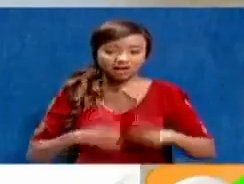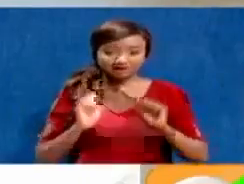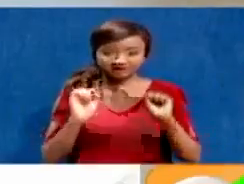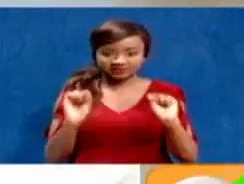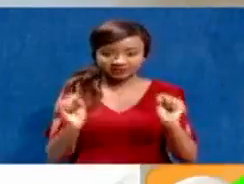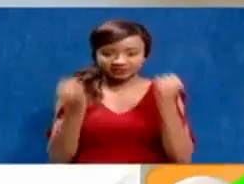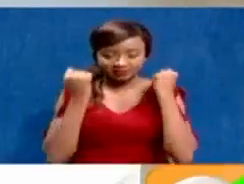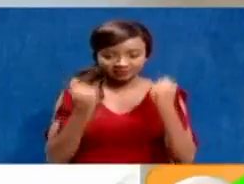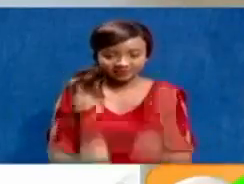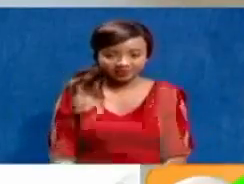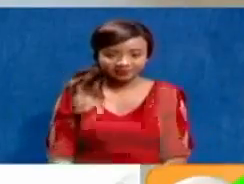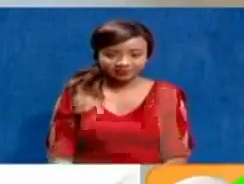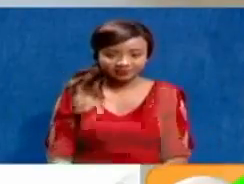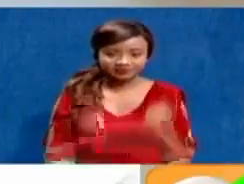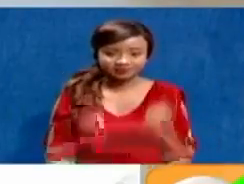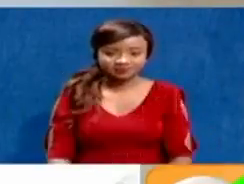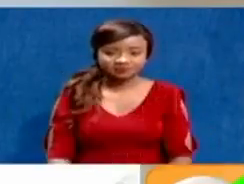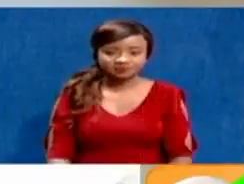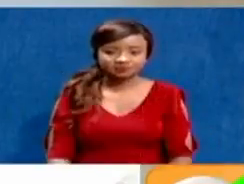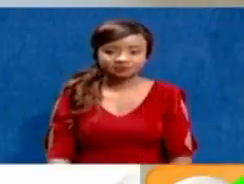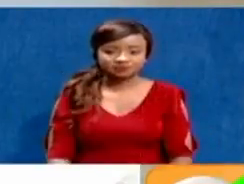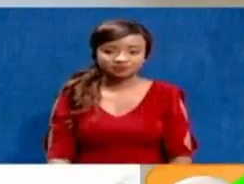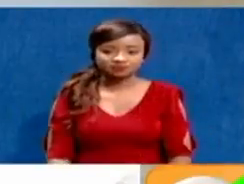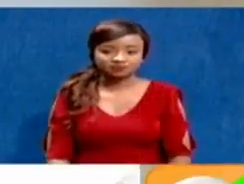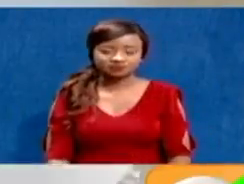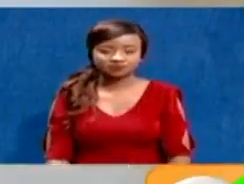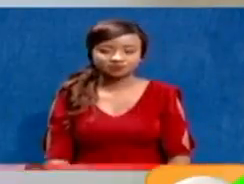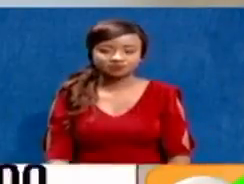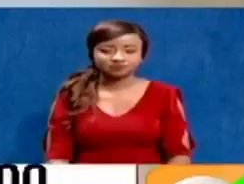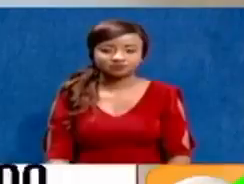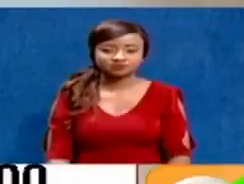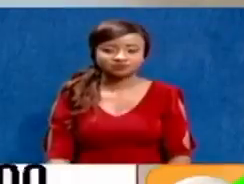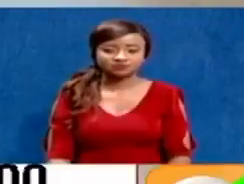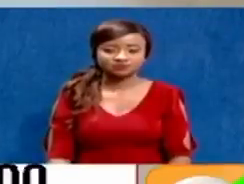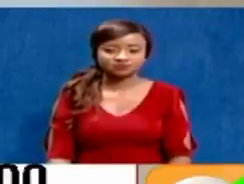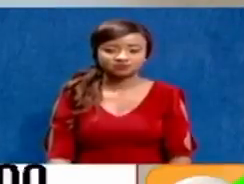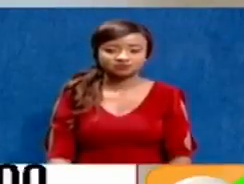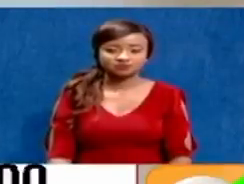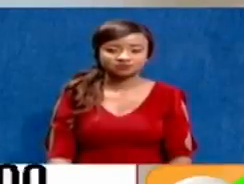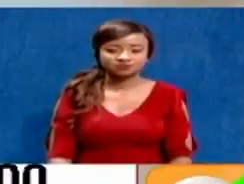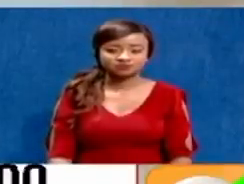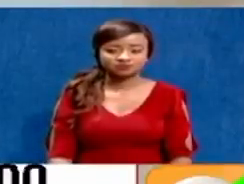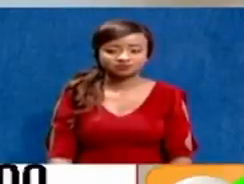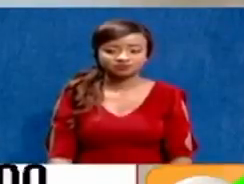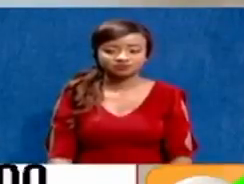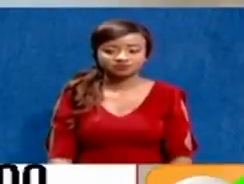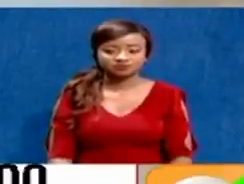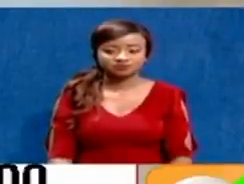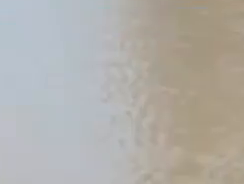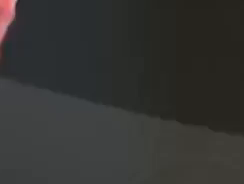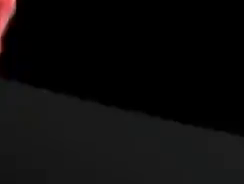Collins, Shitiabayi, Runinga Citizen, kaunti ya Trans Nzoia.